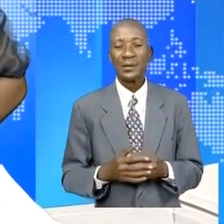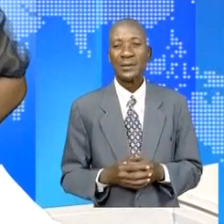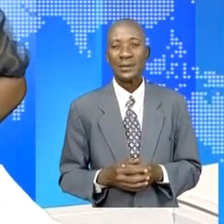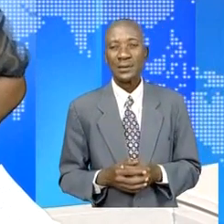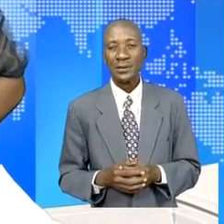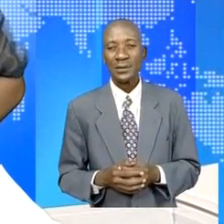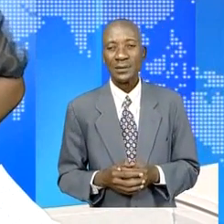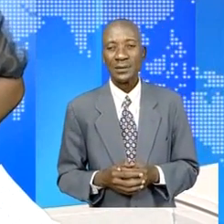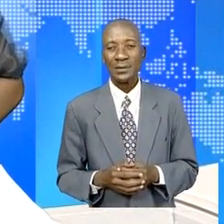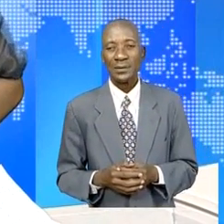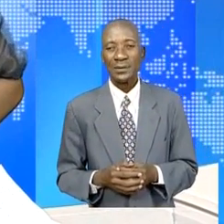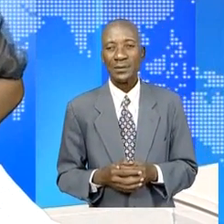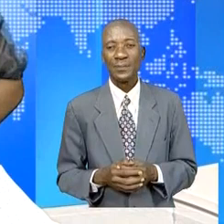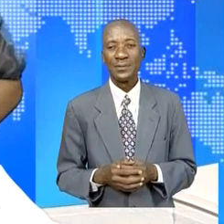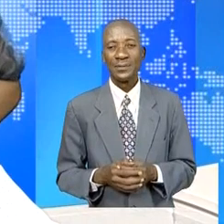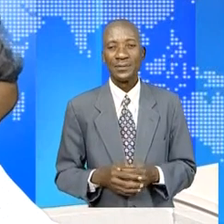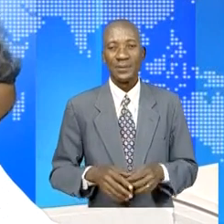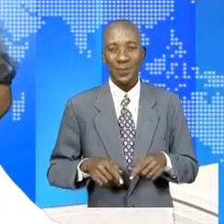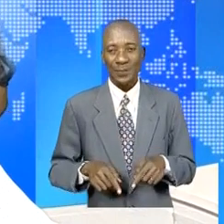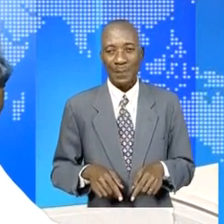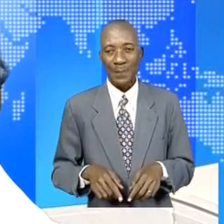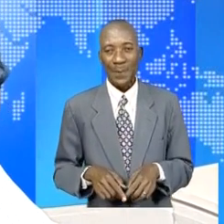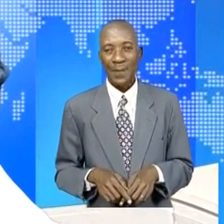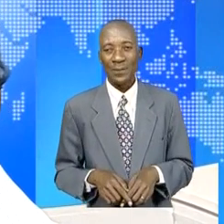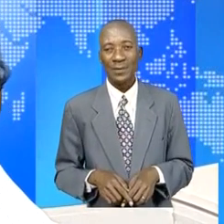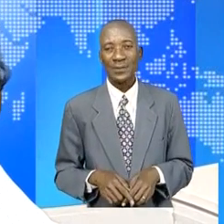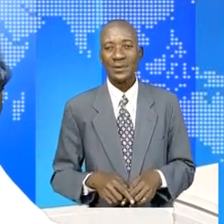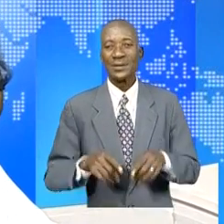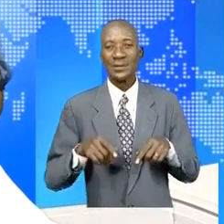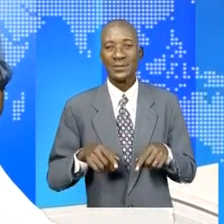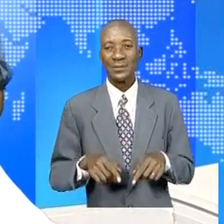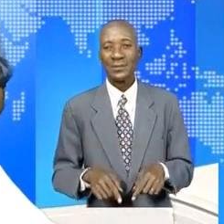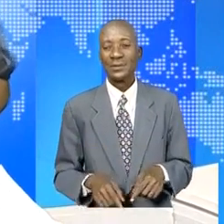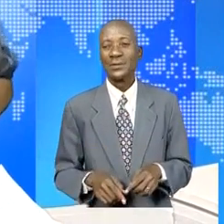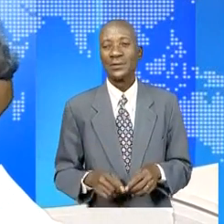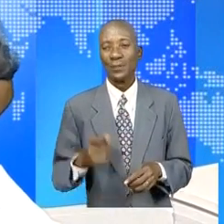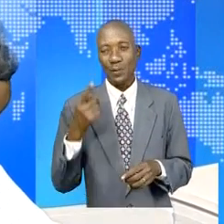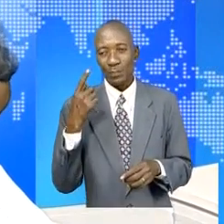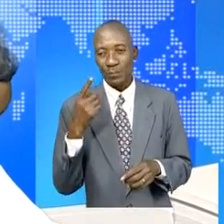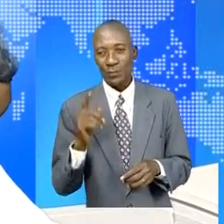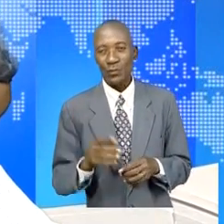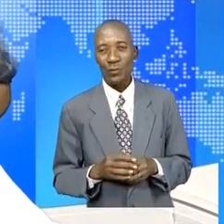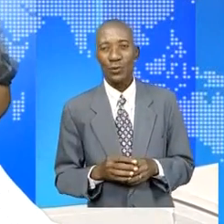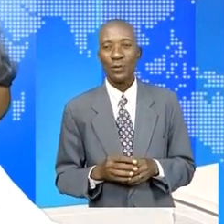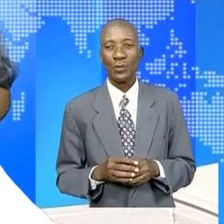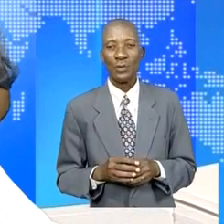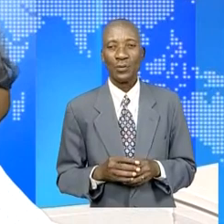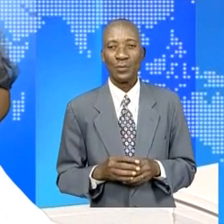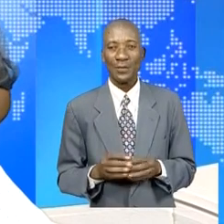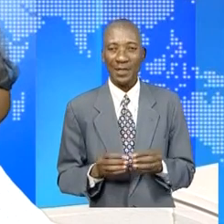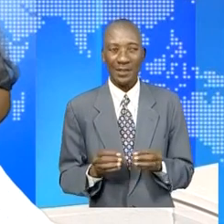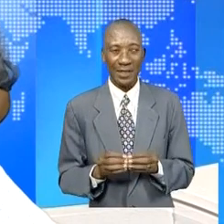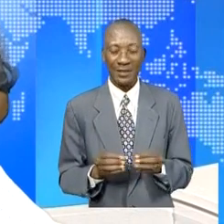Jacques Kabouaba, Rodé Panda, Junior Louyeye et Yolande Voka. Merci à vous de nous avoir suivis et très bonne